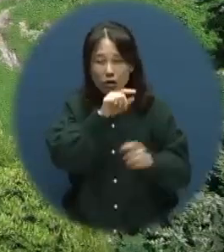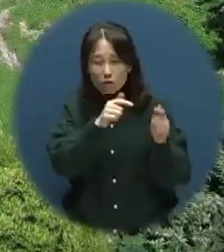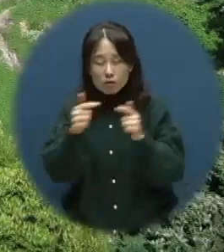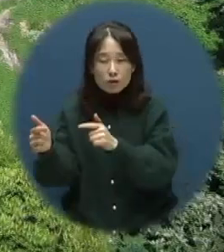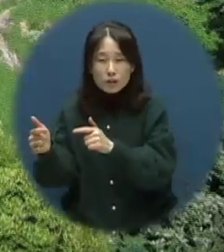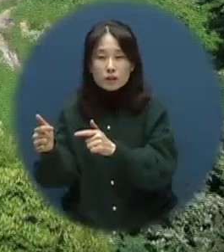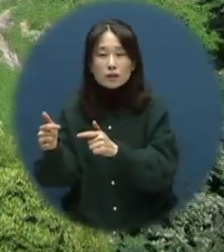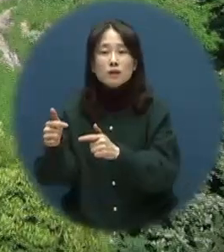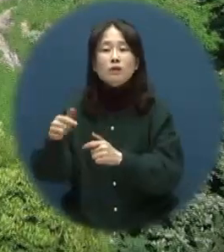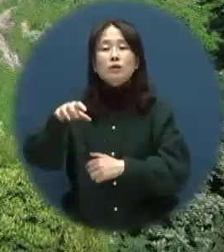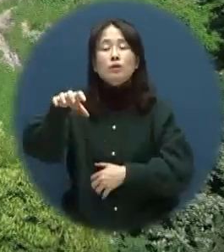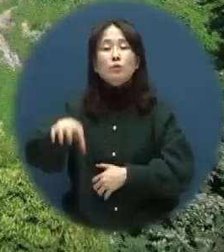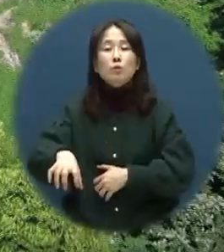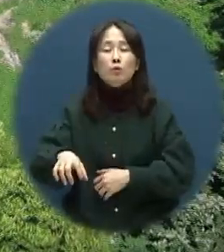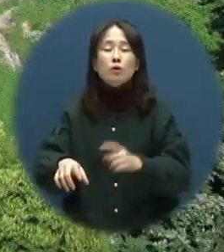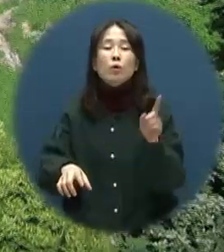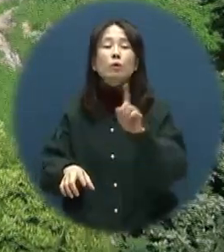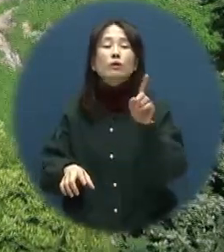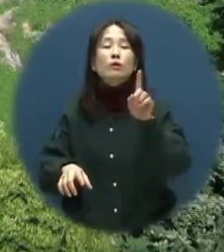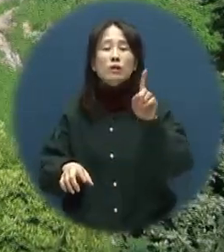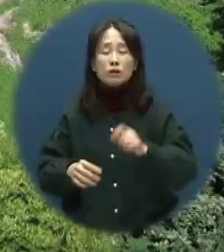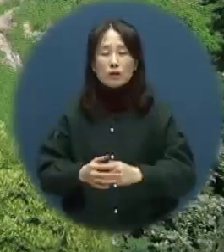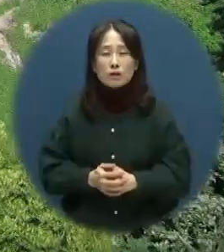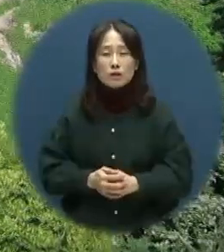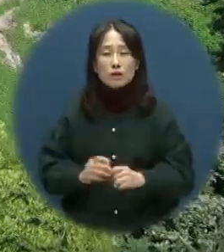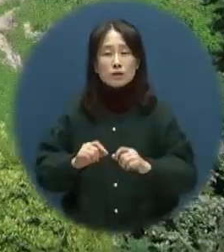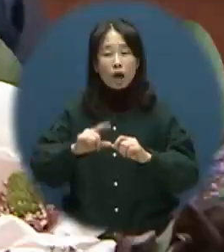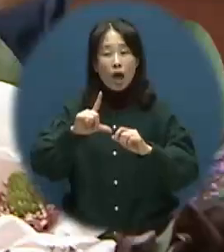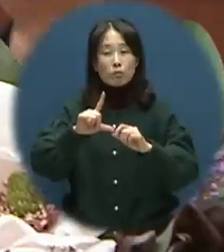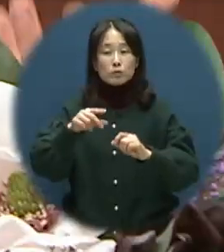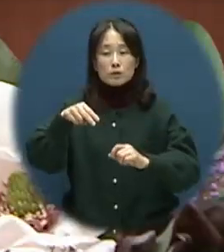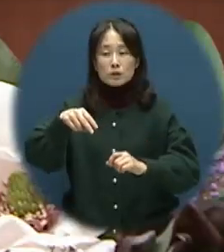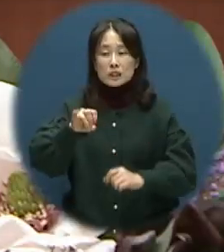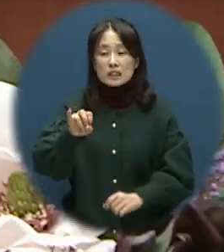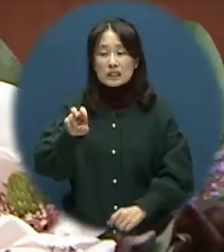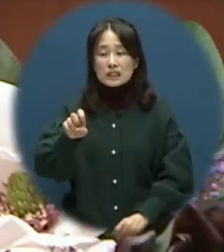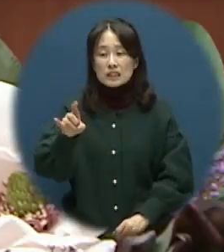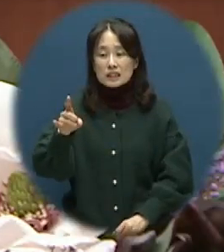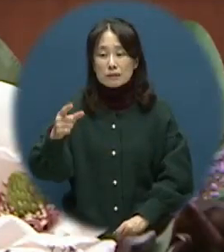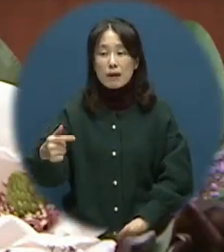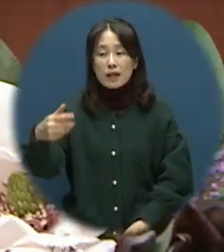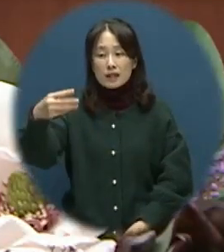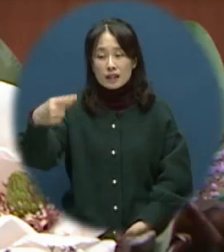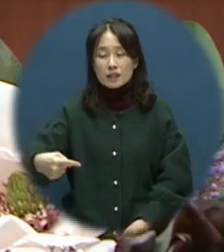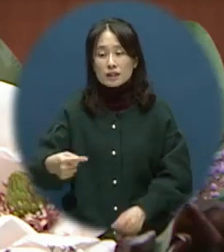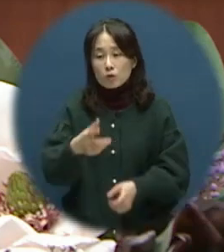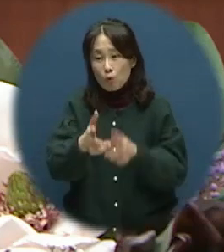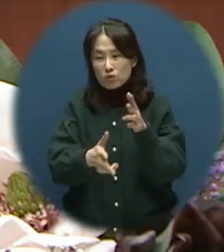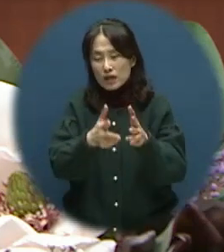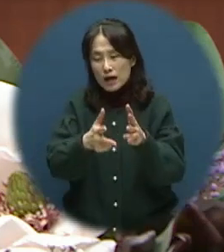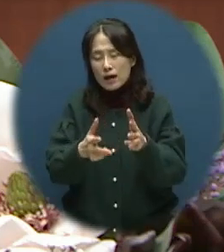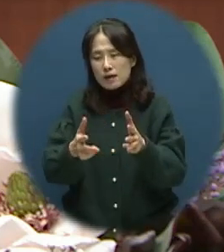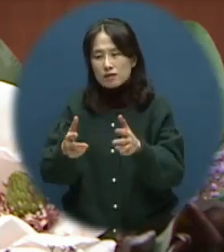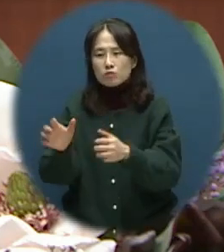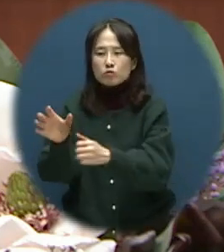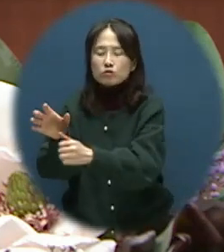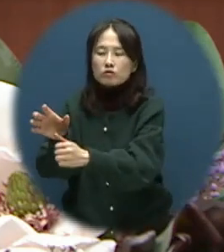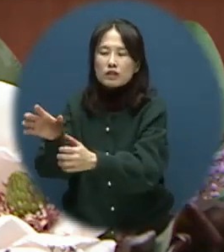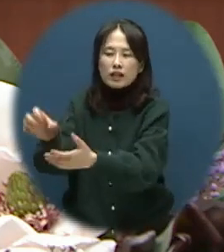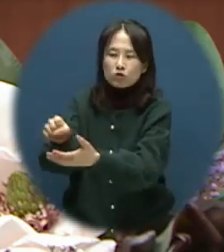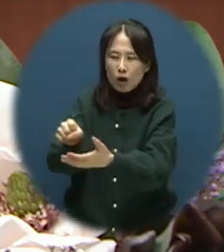이제 공개를 하려고 하고 있는데요. 그게 거의 대부분 시멘트 공장에 들어가 처리했어요. 그러니까 소각장만 해서 그 쓰레기 처리하지